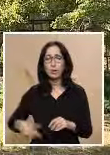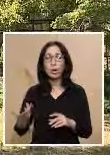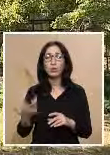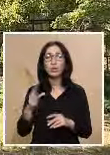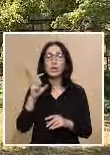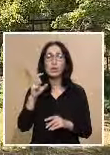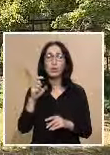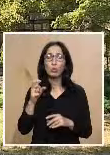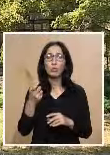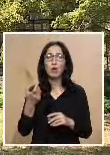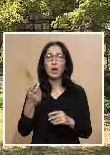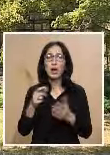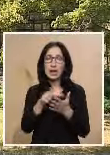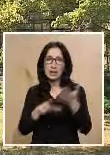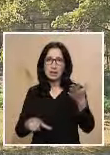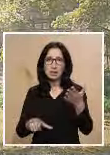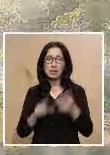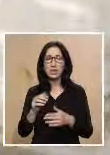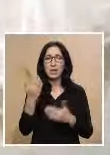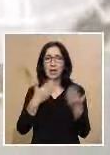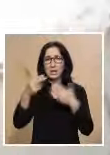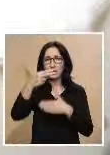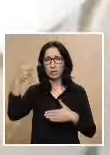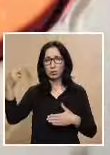листа са дело на института.